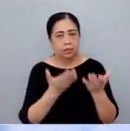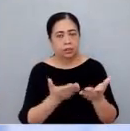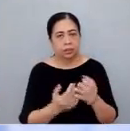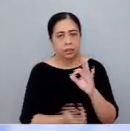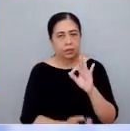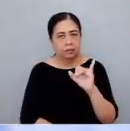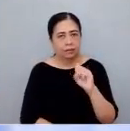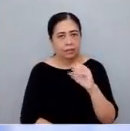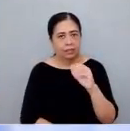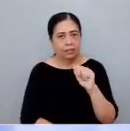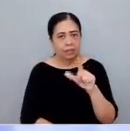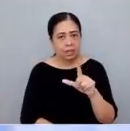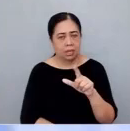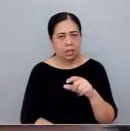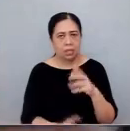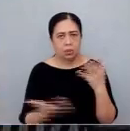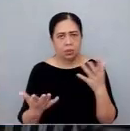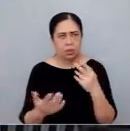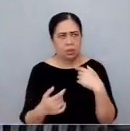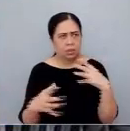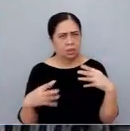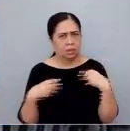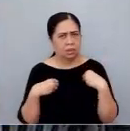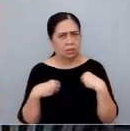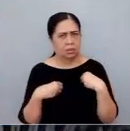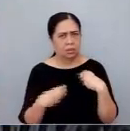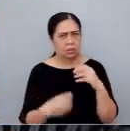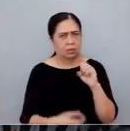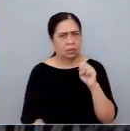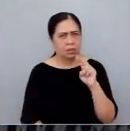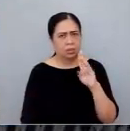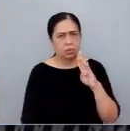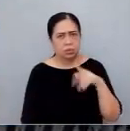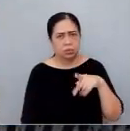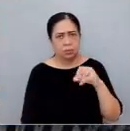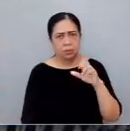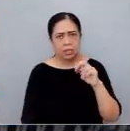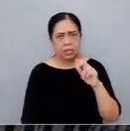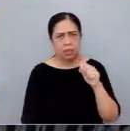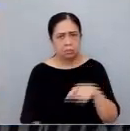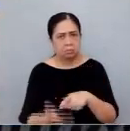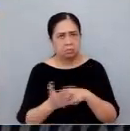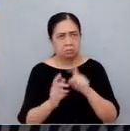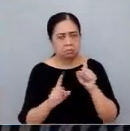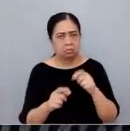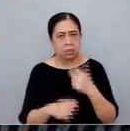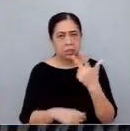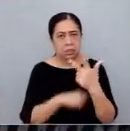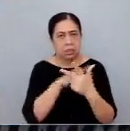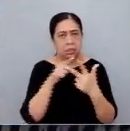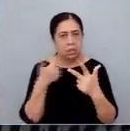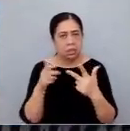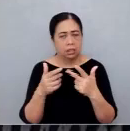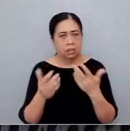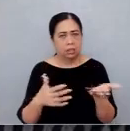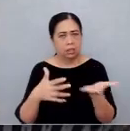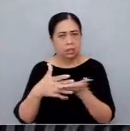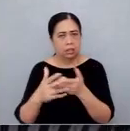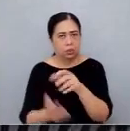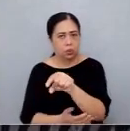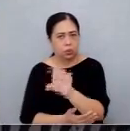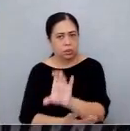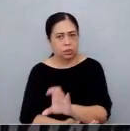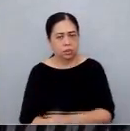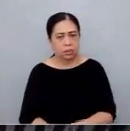laban sa kanya, wala raw siyang natanggap na subpoena para sa kaso sa Manila. Ang ibang tatlong reklamo ay nakahabla sa Quezon City. I've